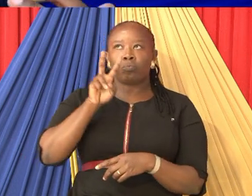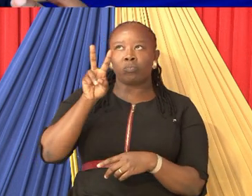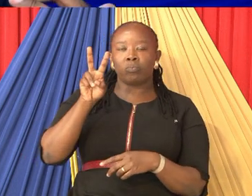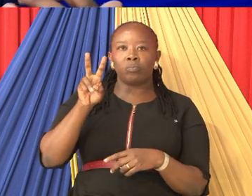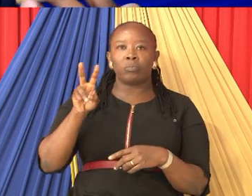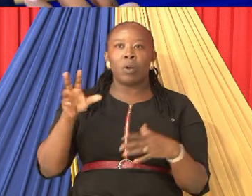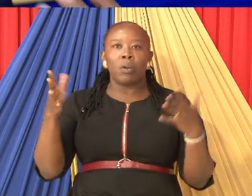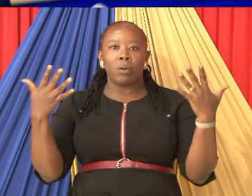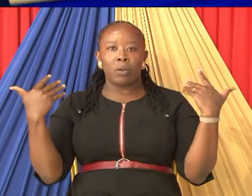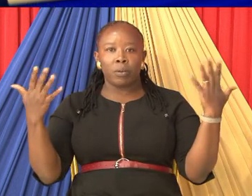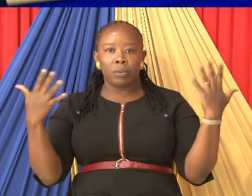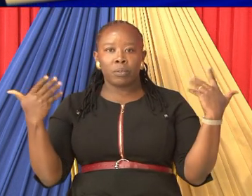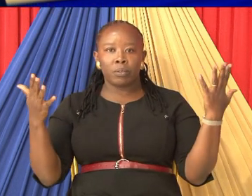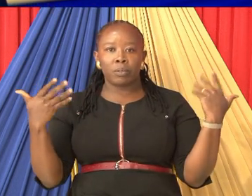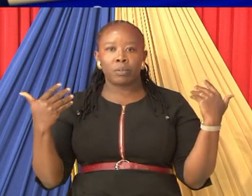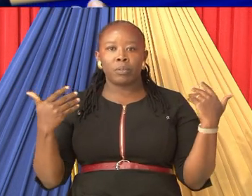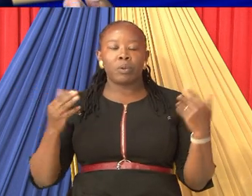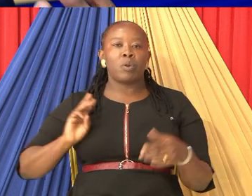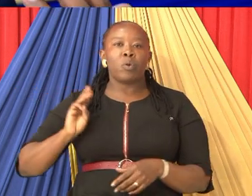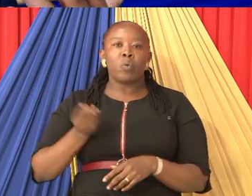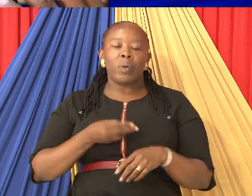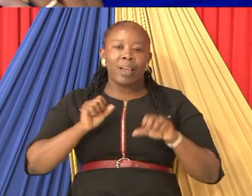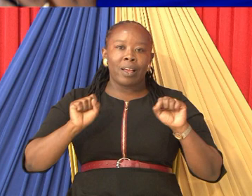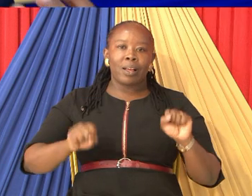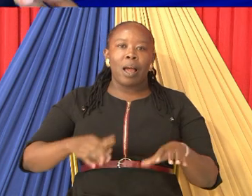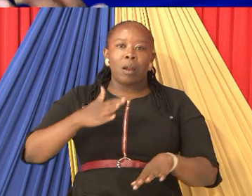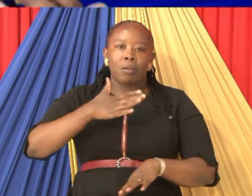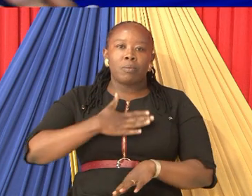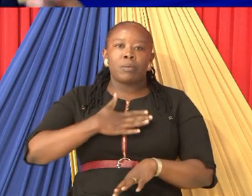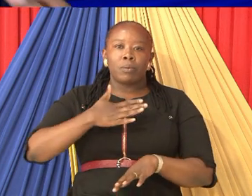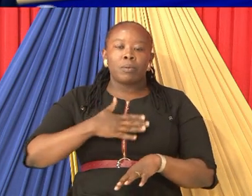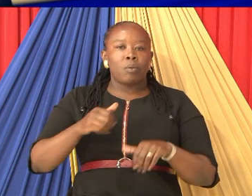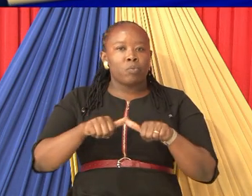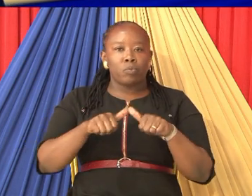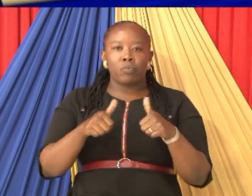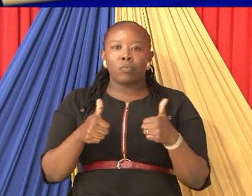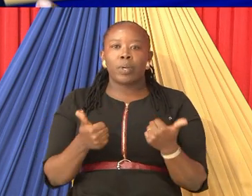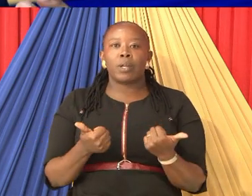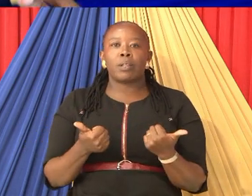twapumua ndani na nje Bwana. Na hakuna wakati wowote Mungu